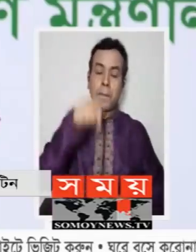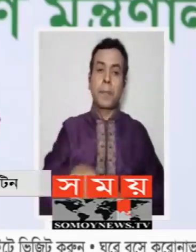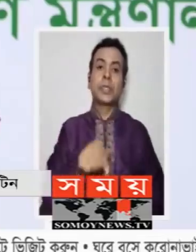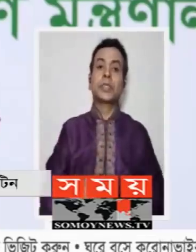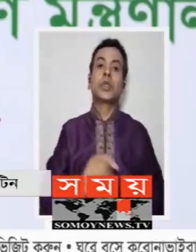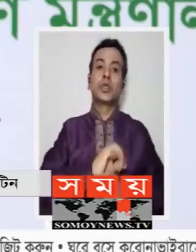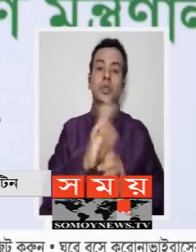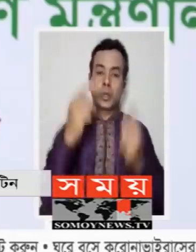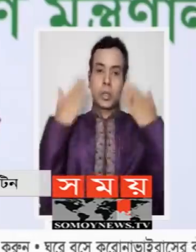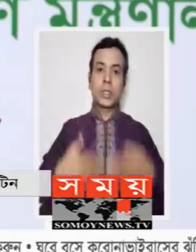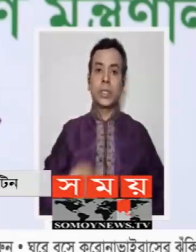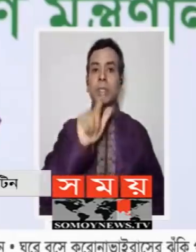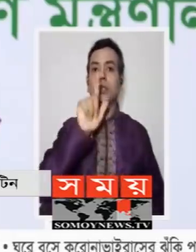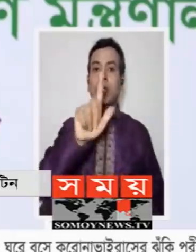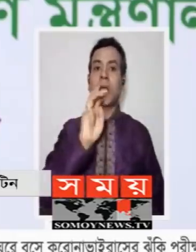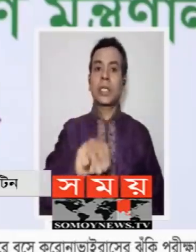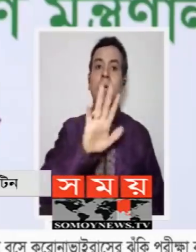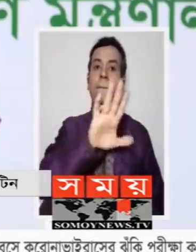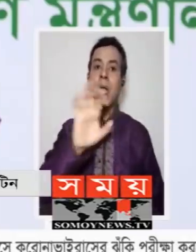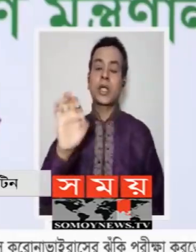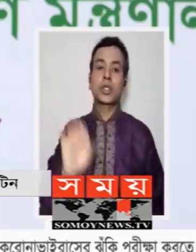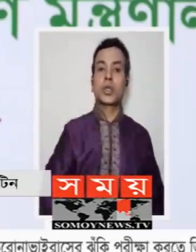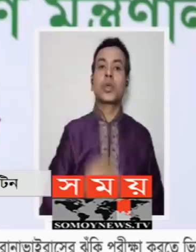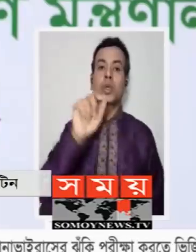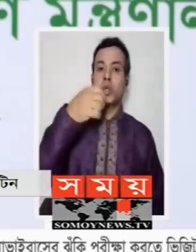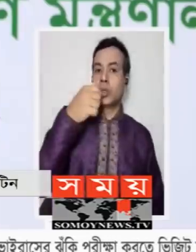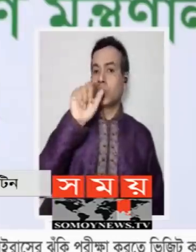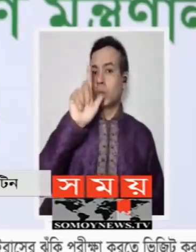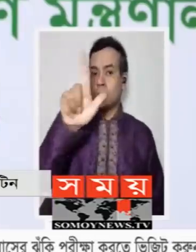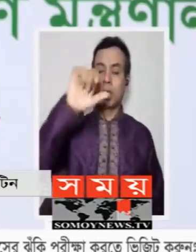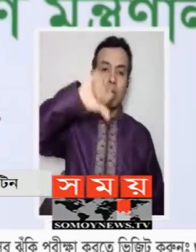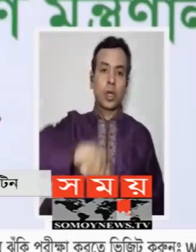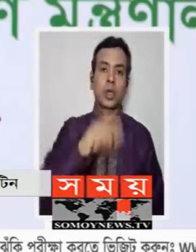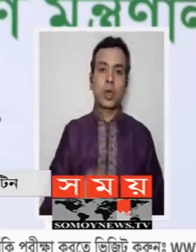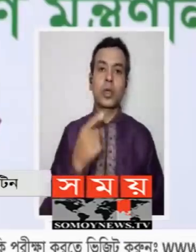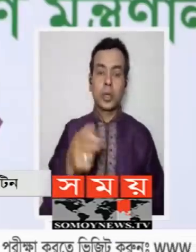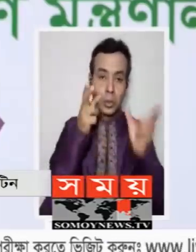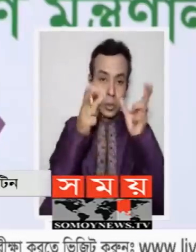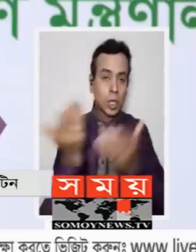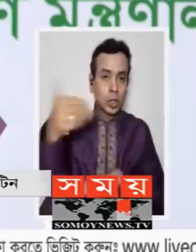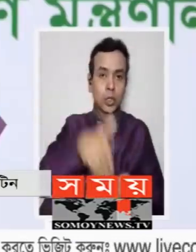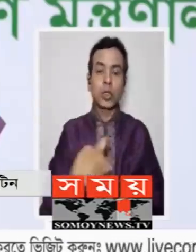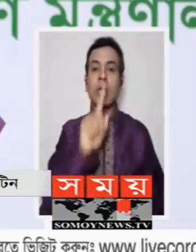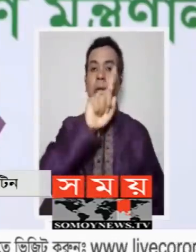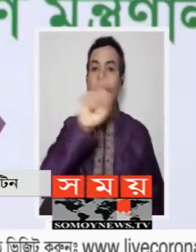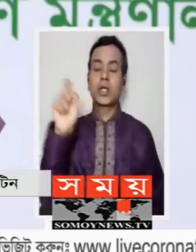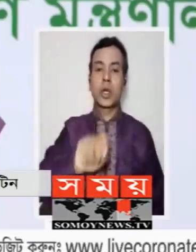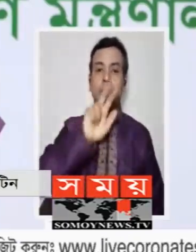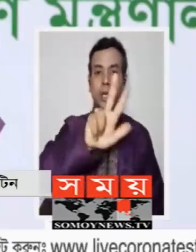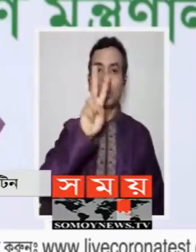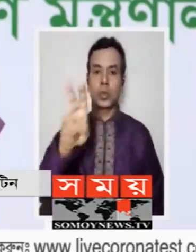13,284টি। এছাড়া ময়মনসিংহ মেডিকেল কলেজ হাসপাতালে 500টি এবং ময়মনসিংহ নার্সিং ডরমিটারিতে আরও 200টি আইসোলেশন শয্যার প্রস্তুতি